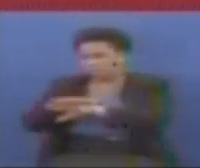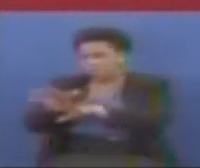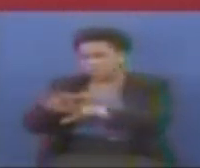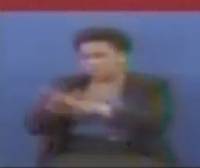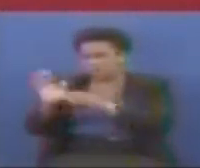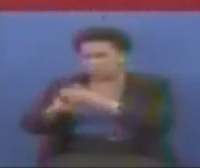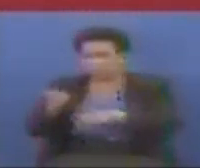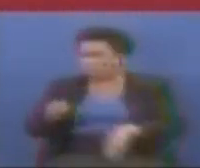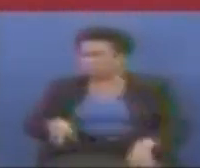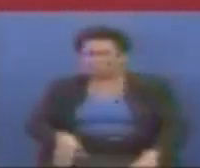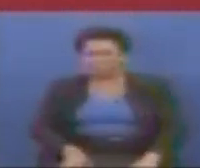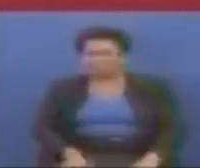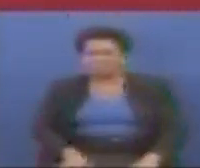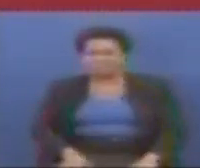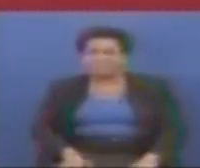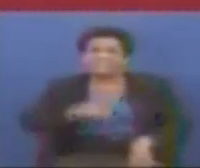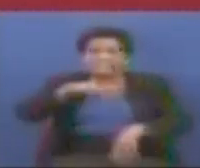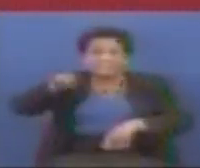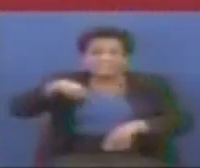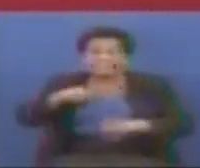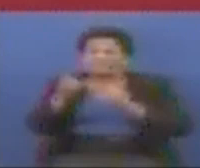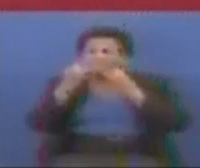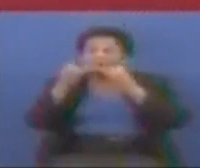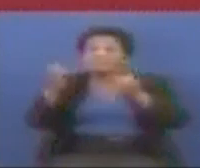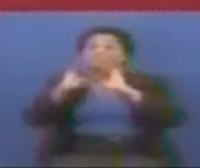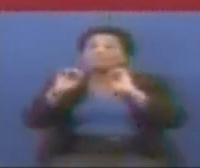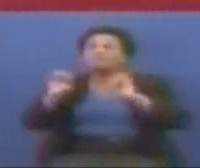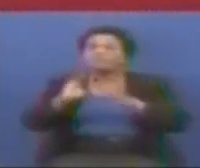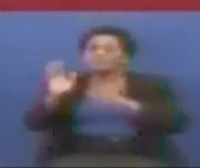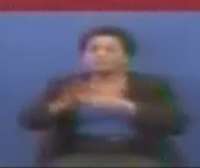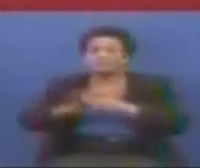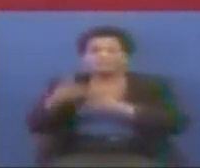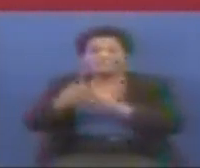Mheshimiwa Naibu Waziri wa mambo ya ndani ya nchi, majibu.